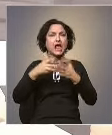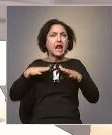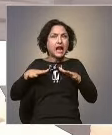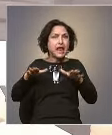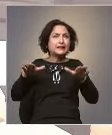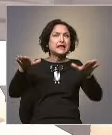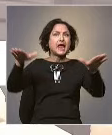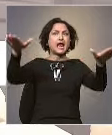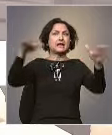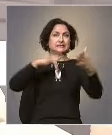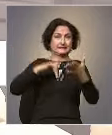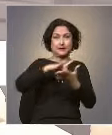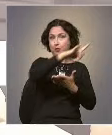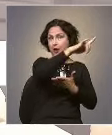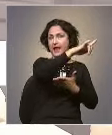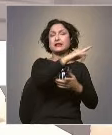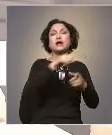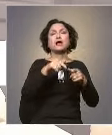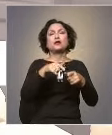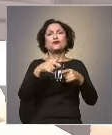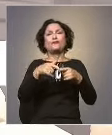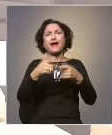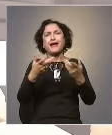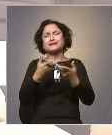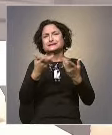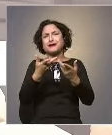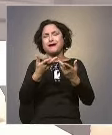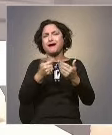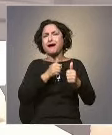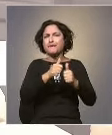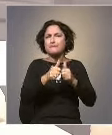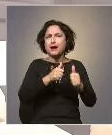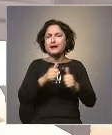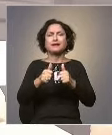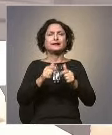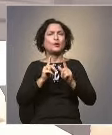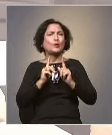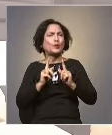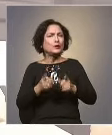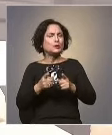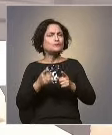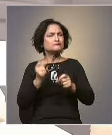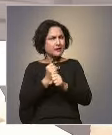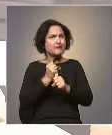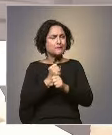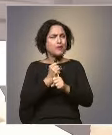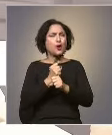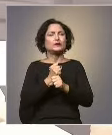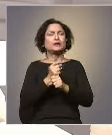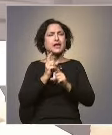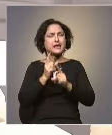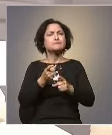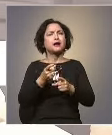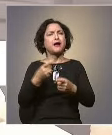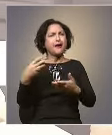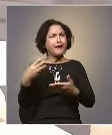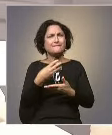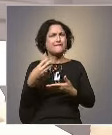даже първи етап на реални летателни апарати, което, нали, показа, че работи, че наистина има ефект от